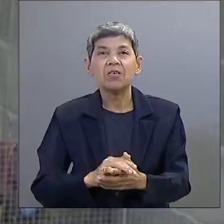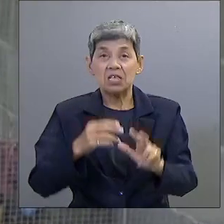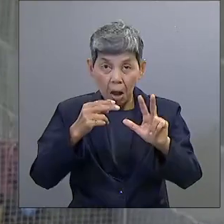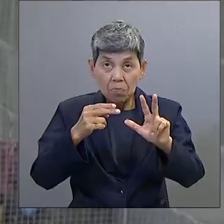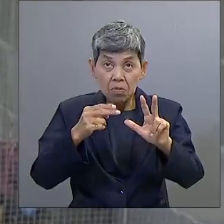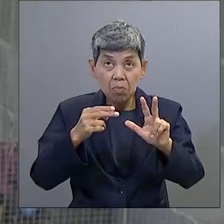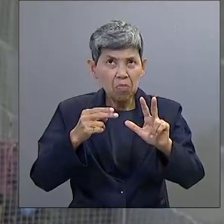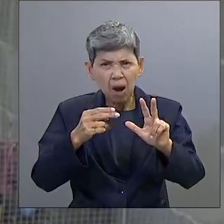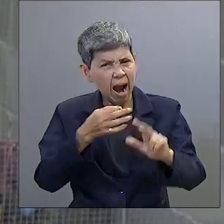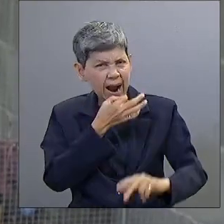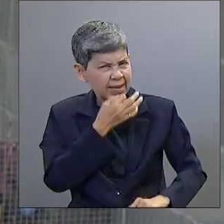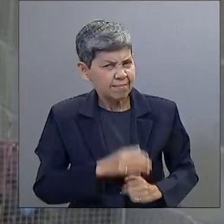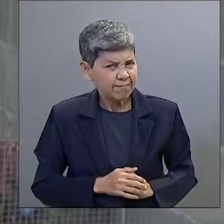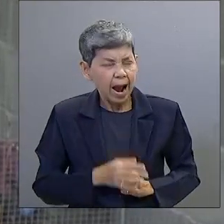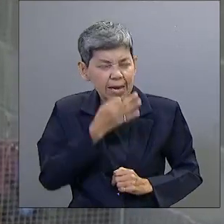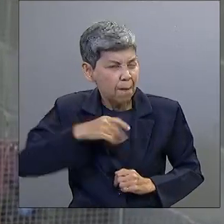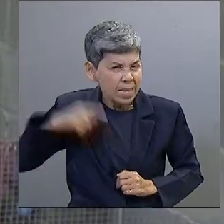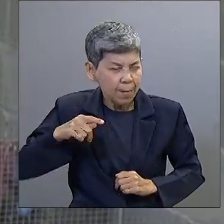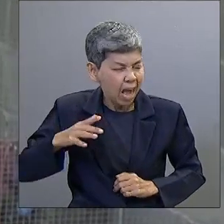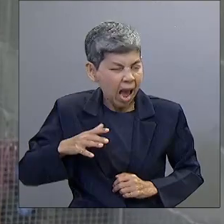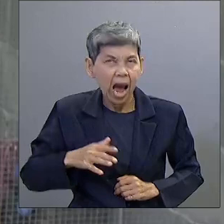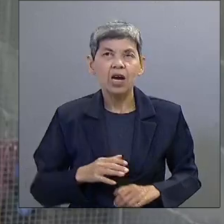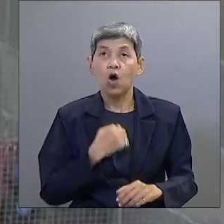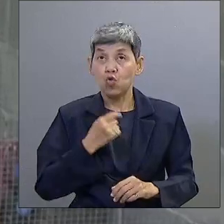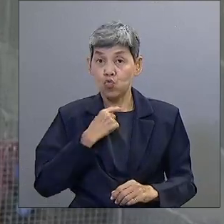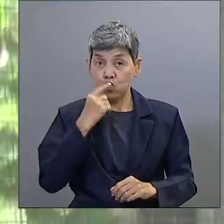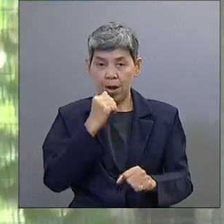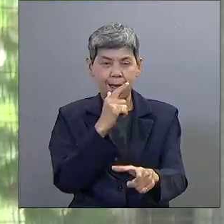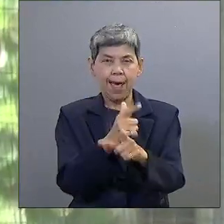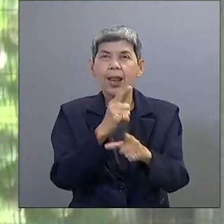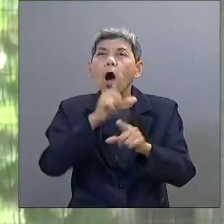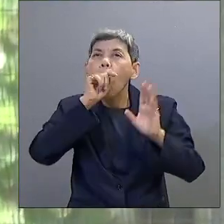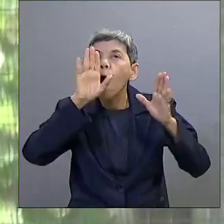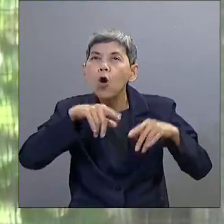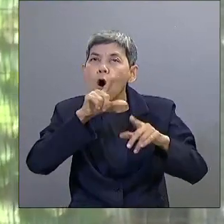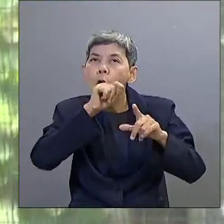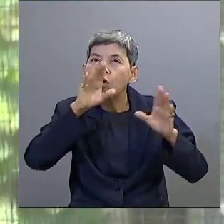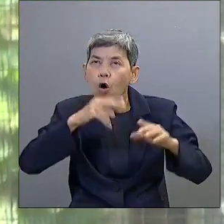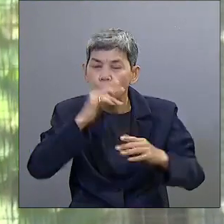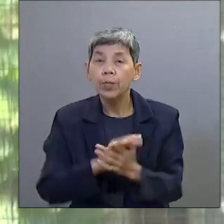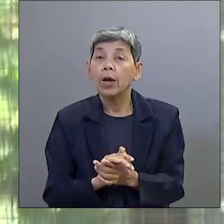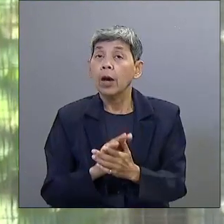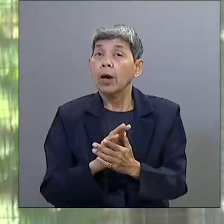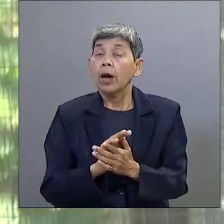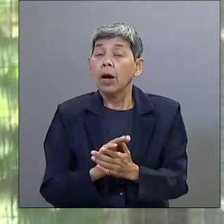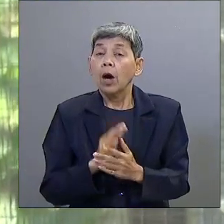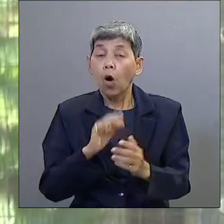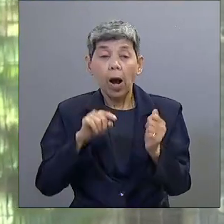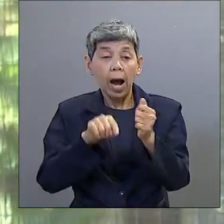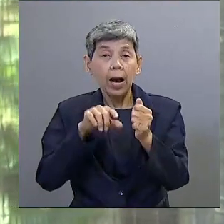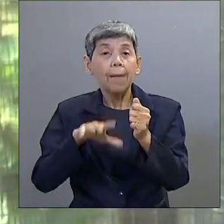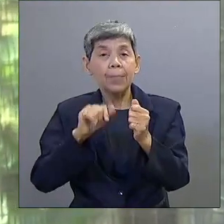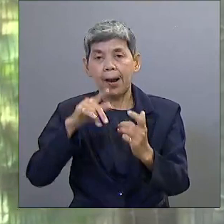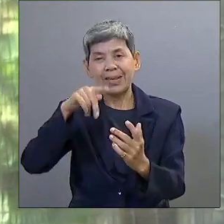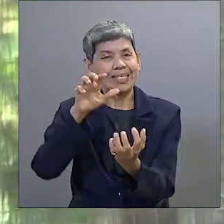30,000 นี่ไม่น่าจะเป็นอาชีพเสริมแล้วคุณผู้ช ม นี่พื้นที่นะคะในการเลี้ยงนกเลิฟเบิร์ดตำบลท่าล่ออำเภอเมืองจังหวัดพิ